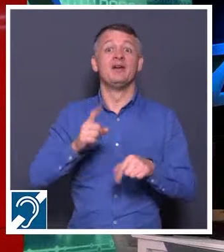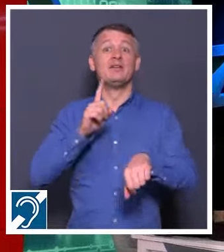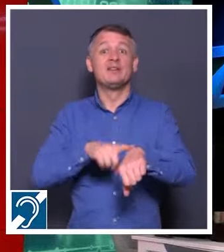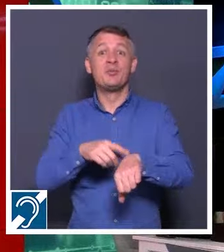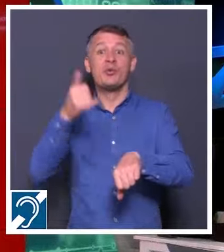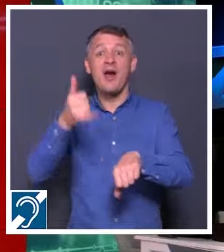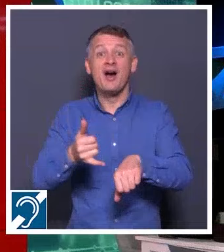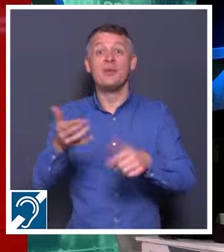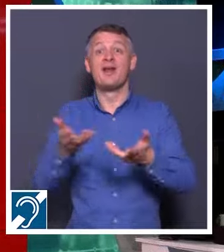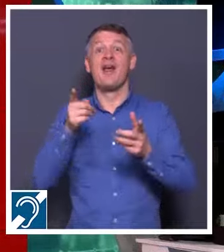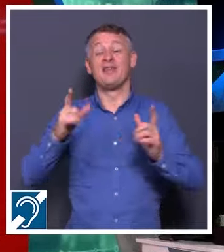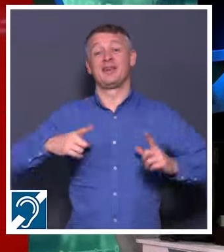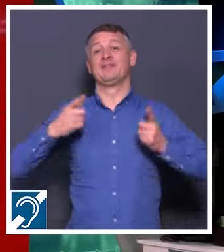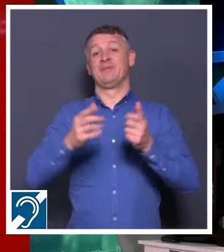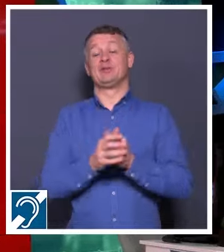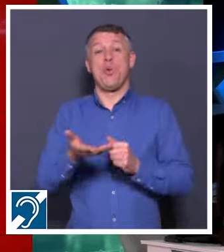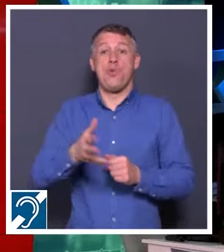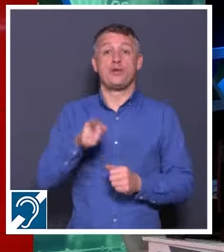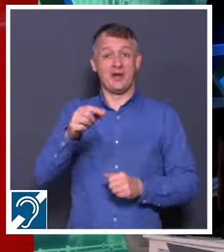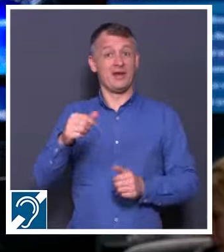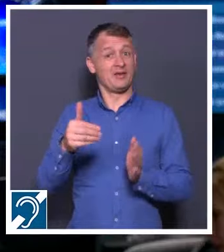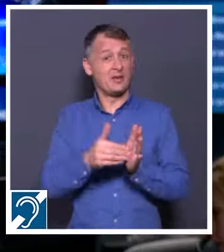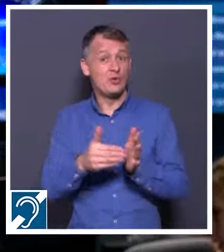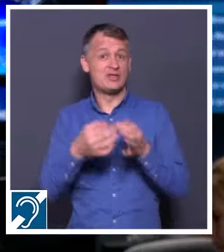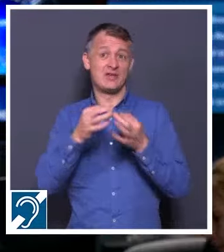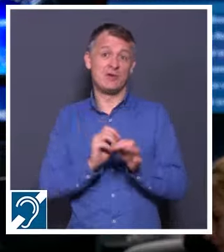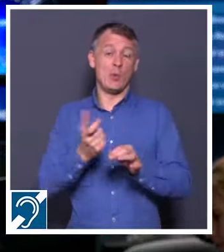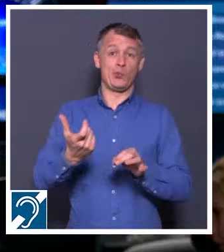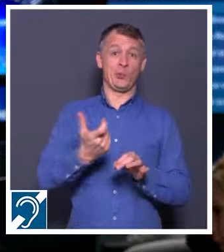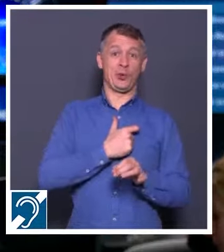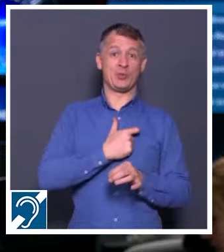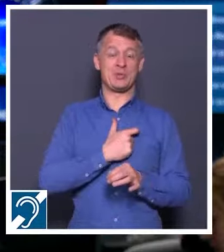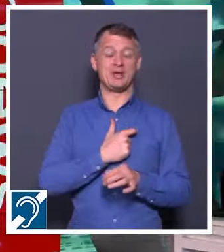pe care le trăiesc. Și poate ar trebui să fie, de fapt, o oportunitate să